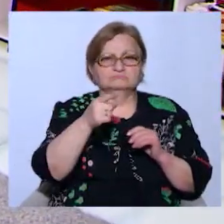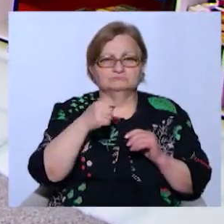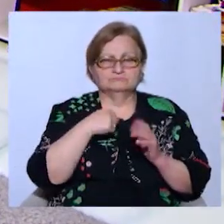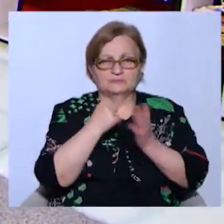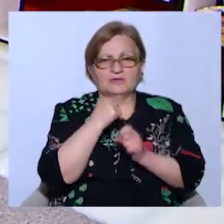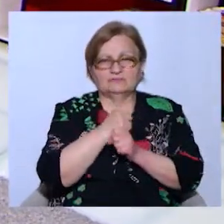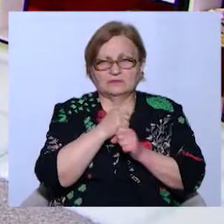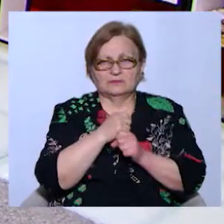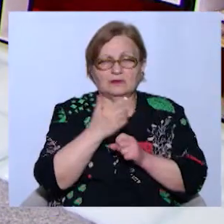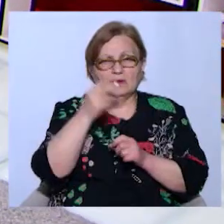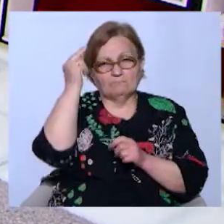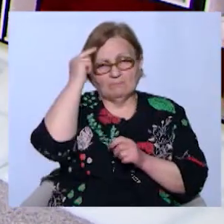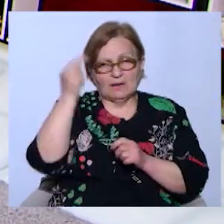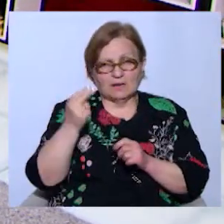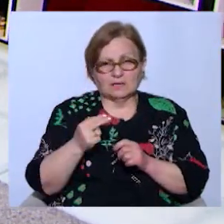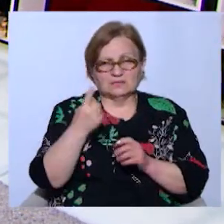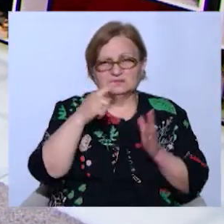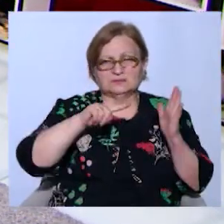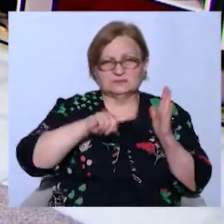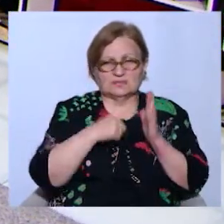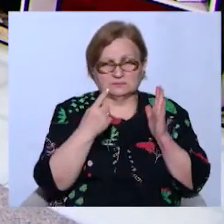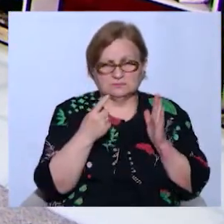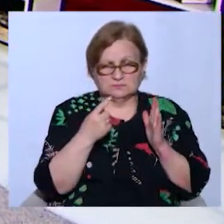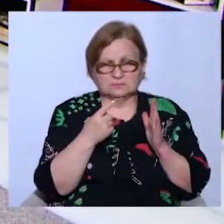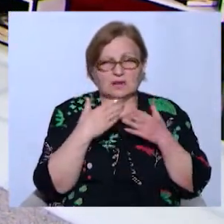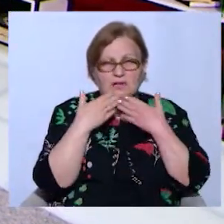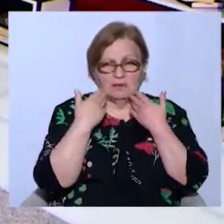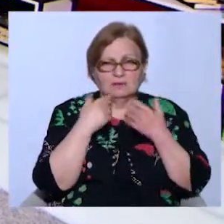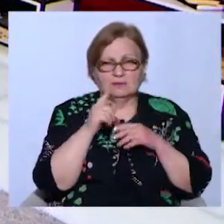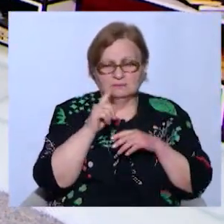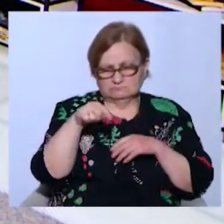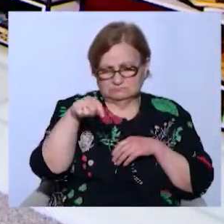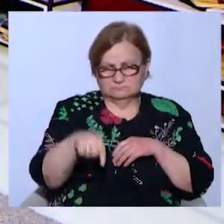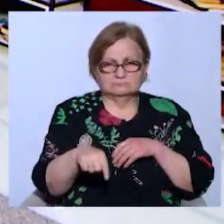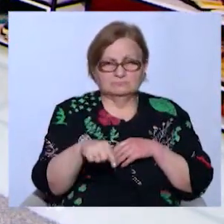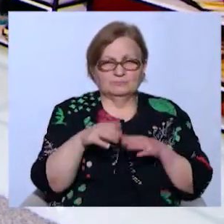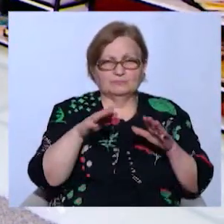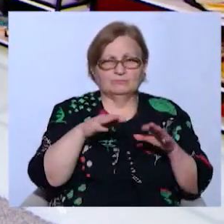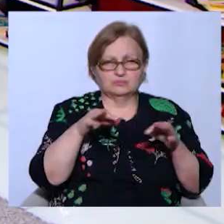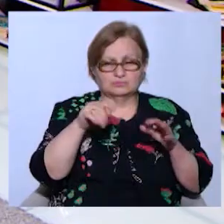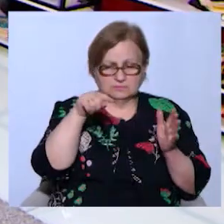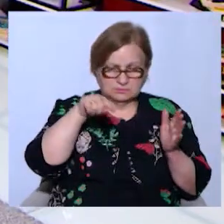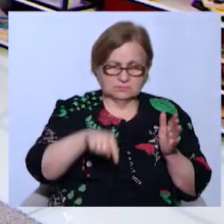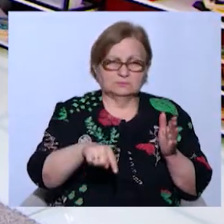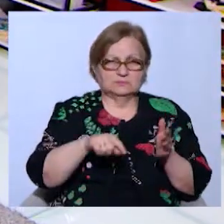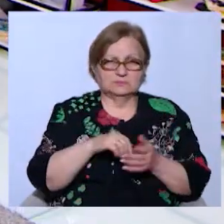წერტილი, ან ავიღე ფანქარი, ან ავიღე რაღაცა და დავადე ფურცელზე. აი